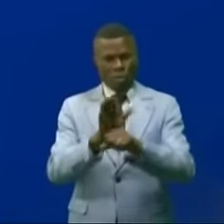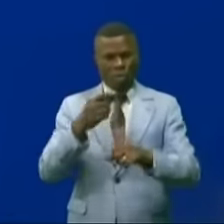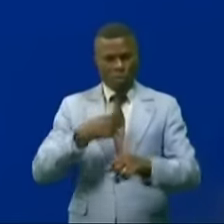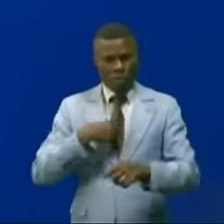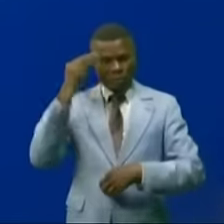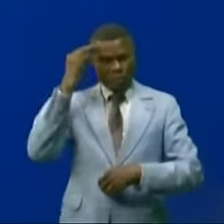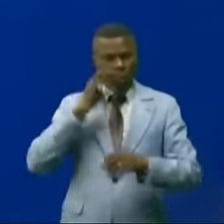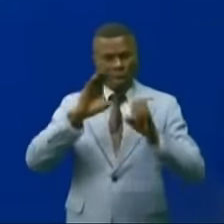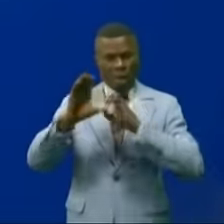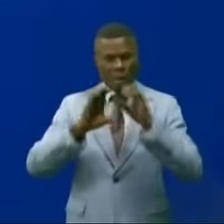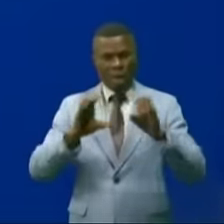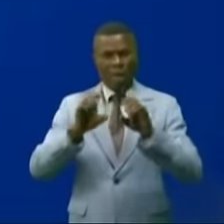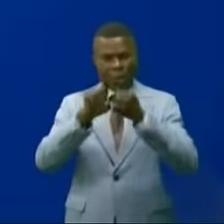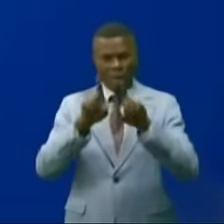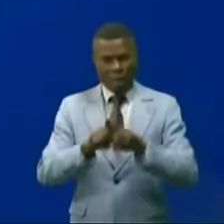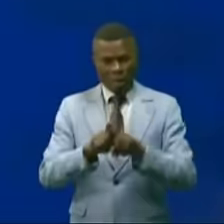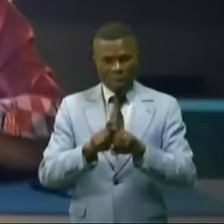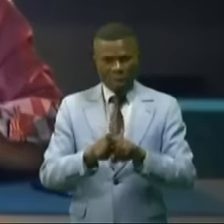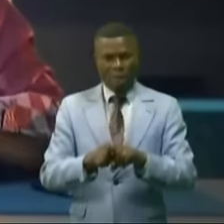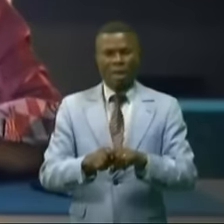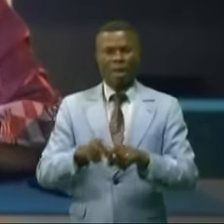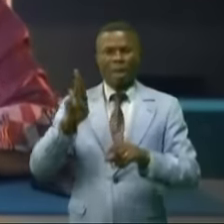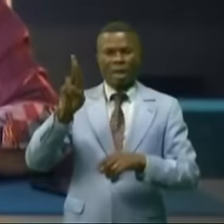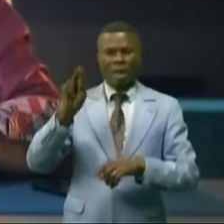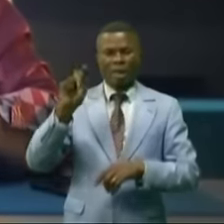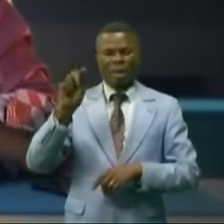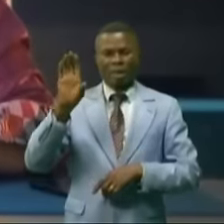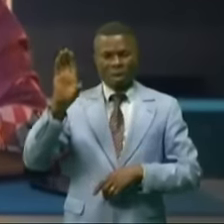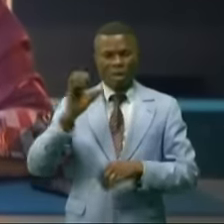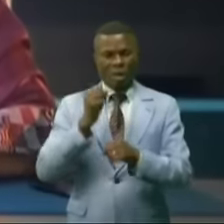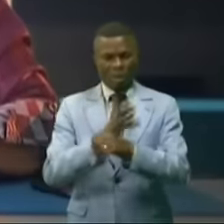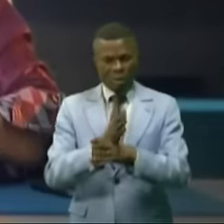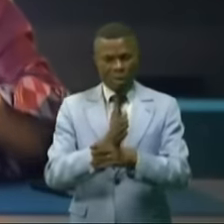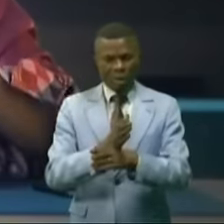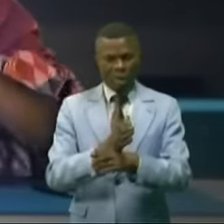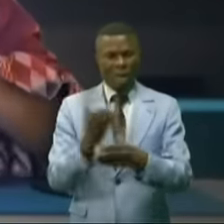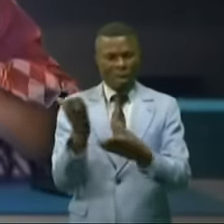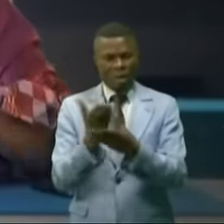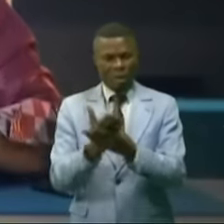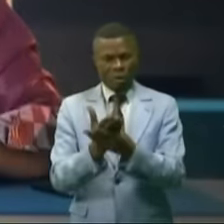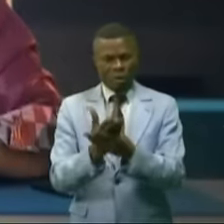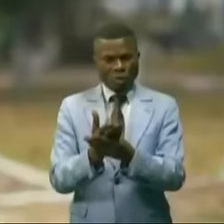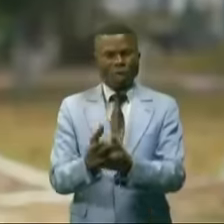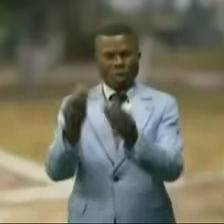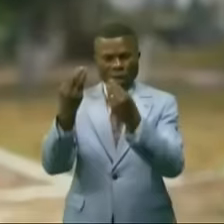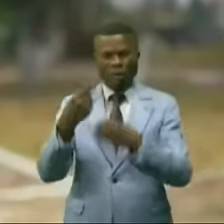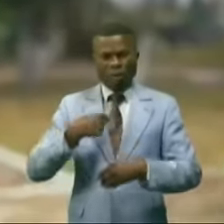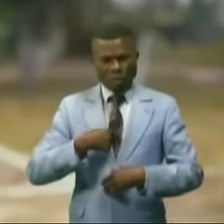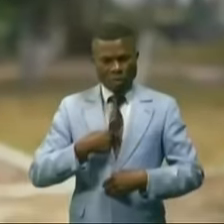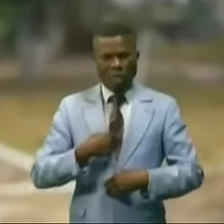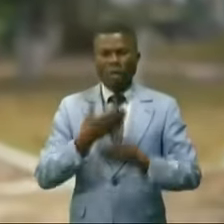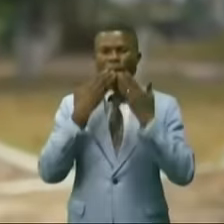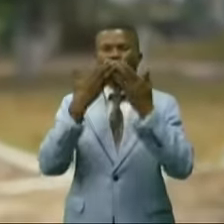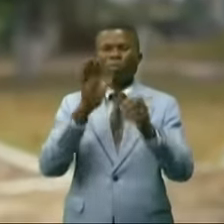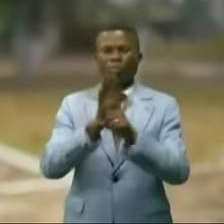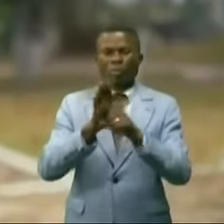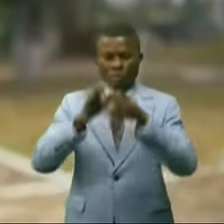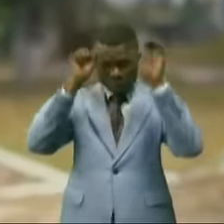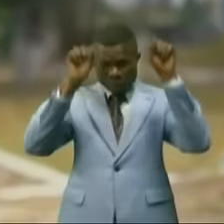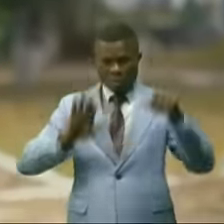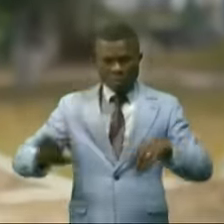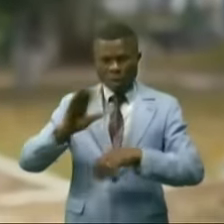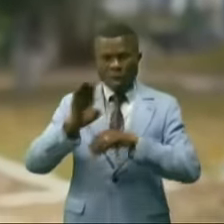de la communication qui écrit à la RTNC qui dit « disponibiliser les archives pour Marie-Rose de 2005. Je dois remercier aussi le président de